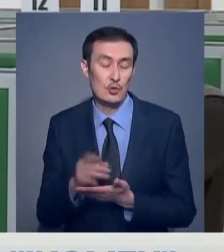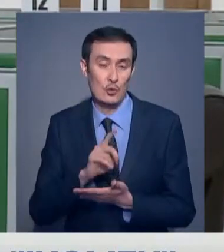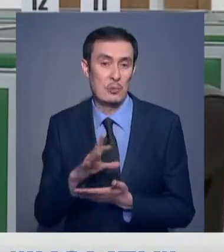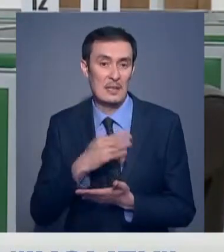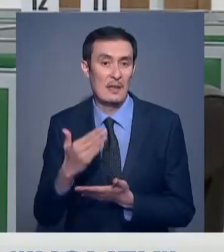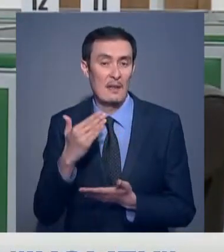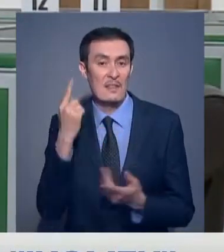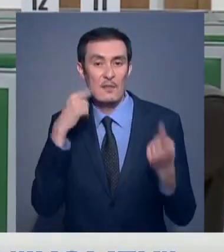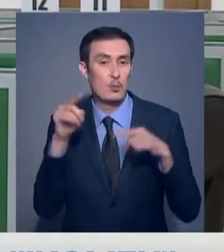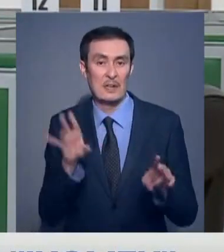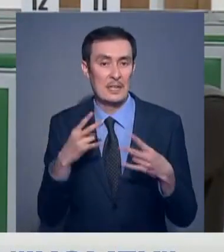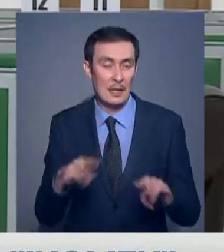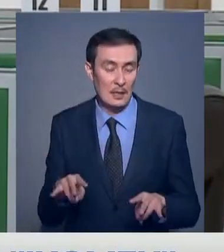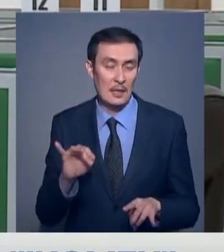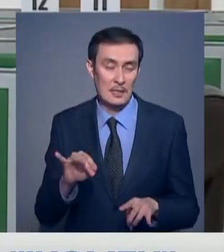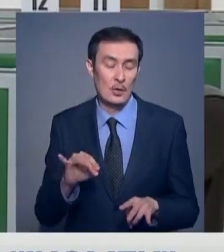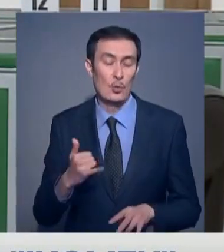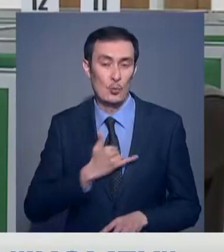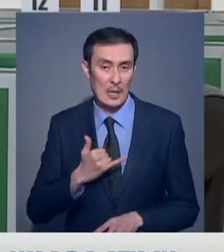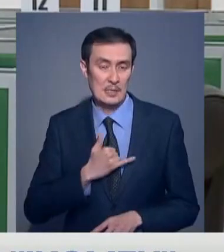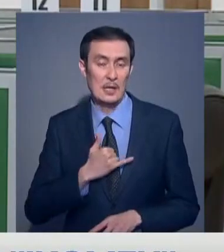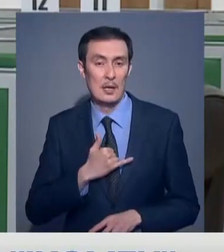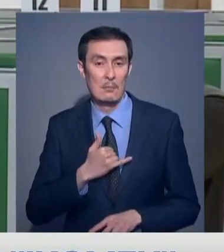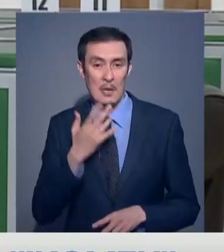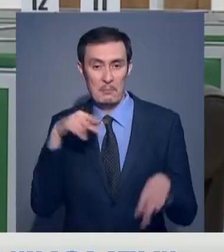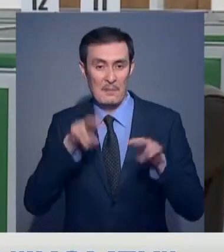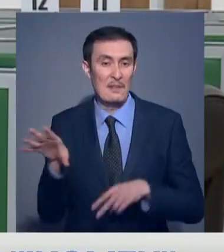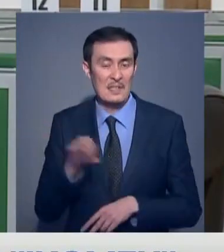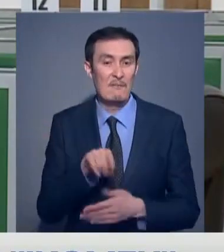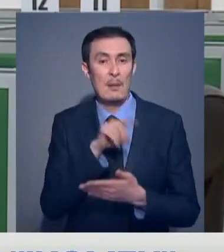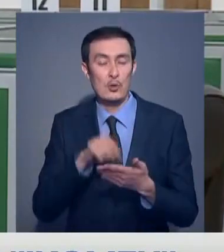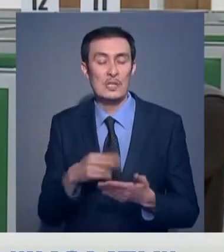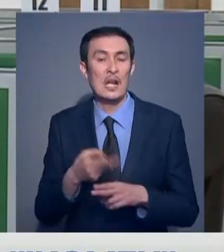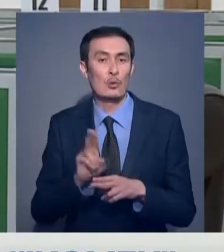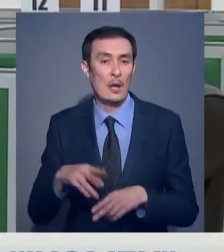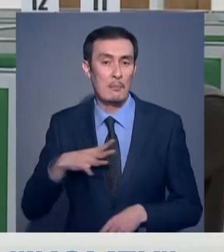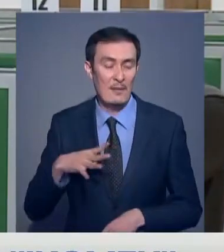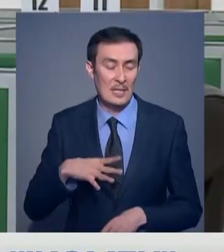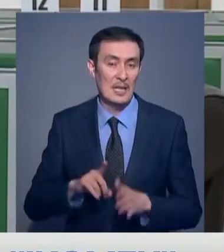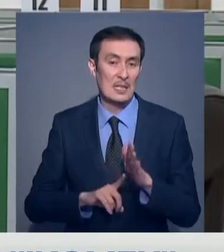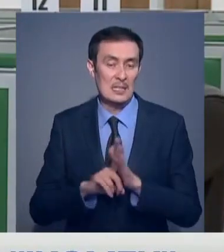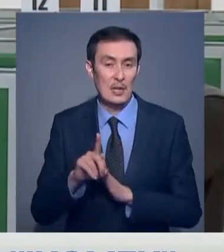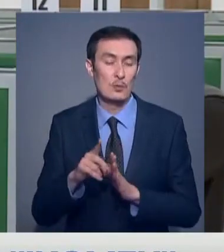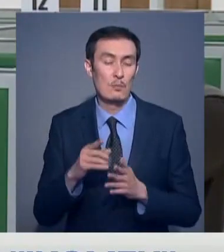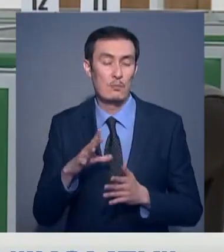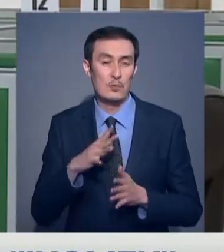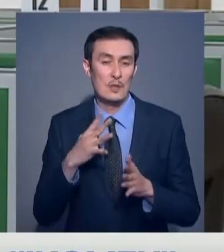они не выдумывали их, мы вообще, у нас на самом деле мы проанализировали все вопросы, которые задавались и составили